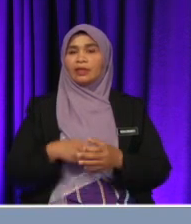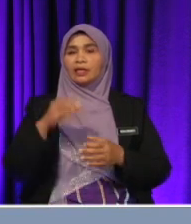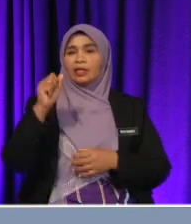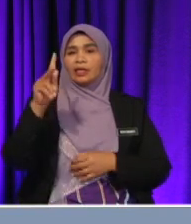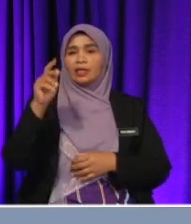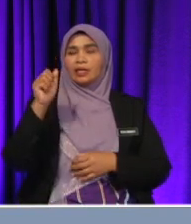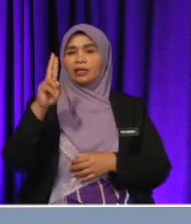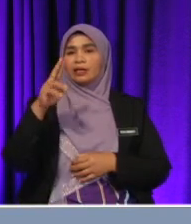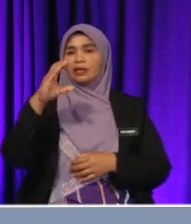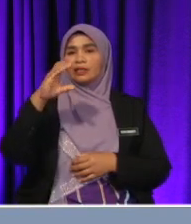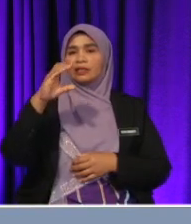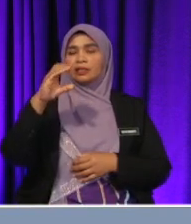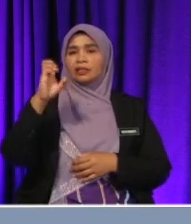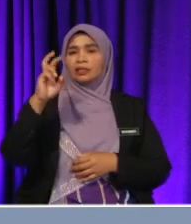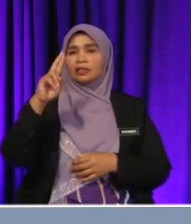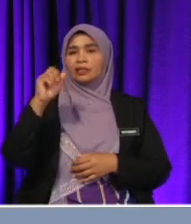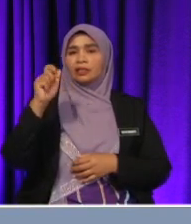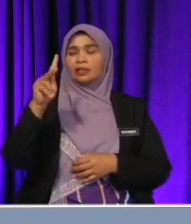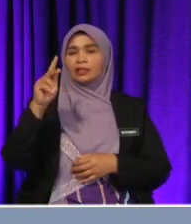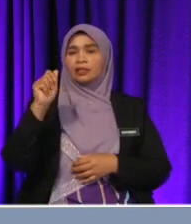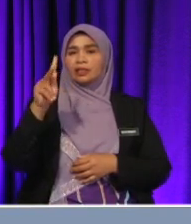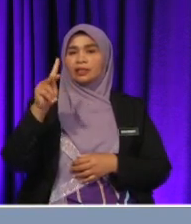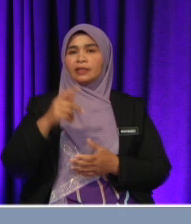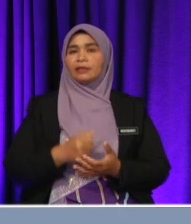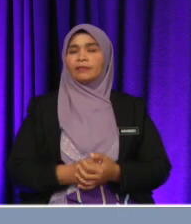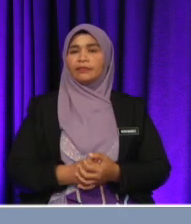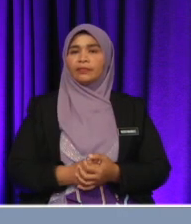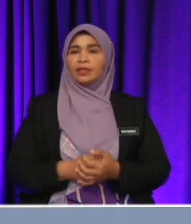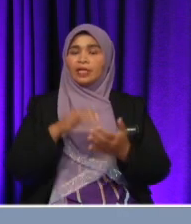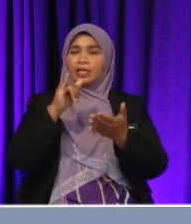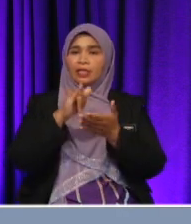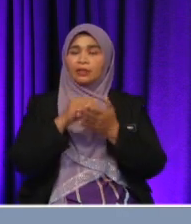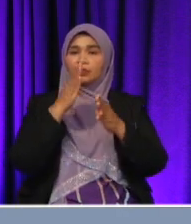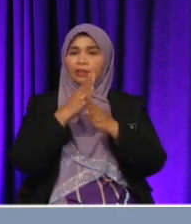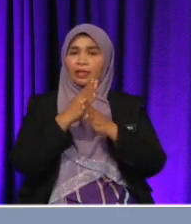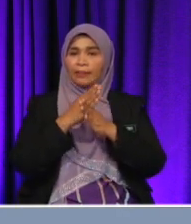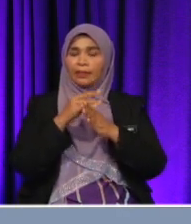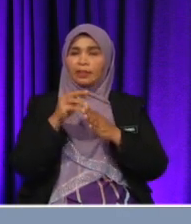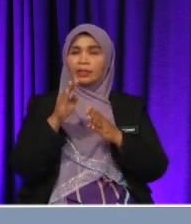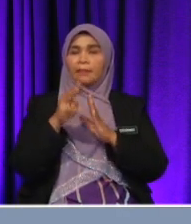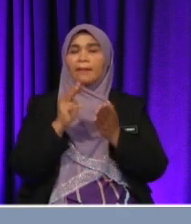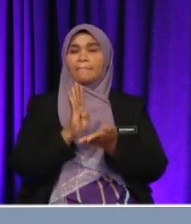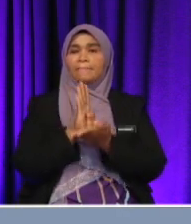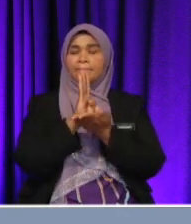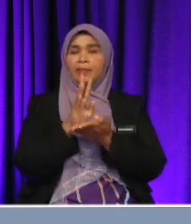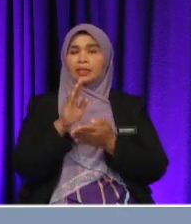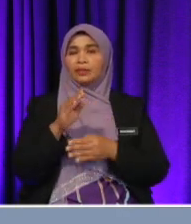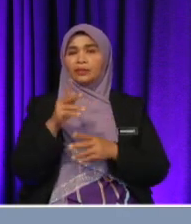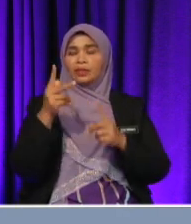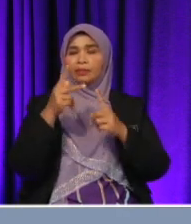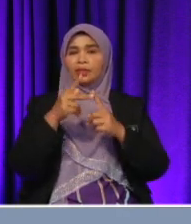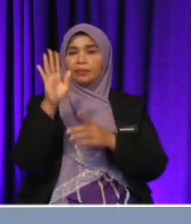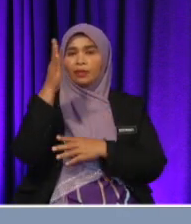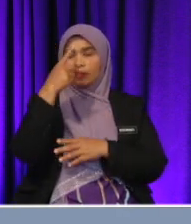ciracak ke atas itu sebenarnya membantu kepada pokok